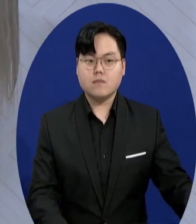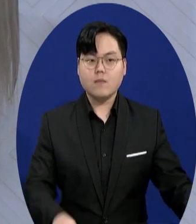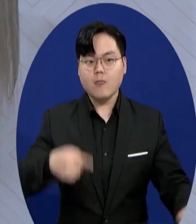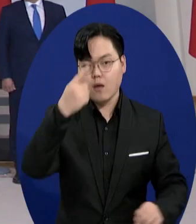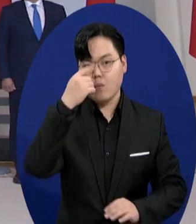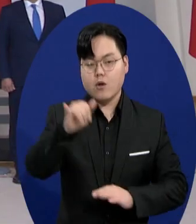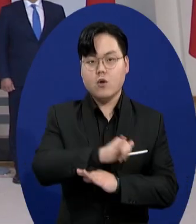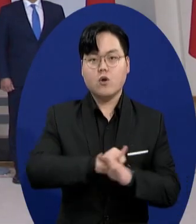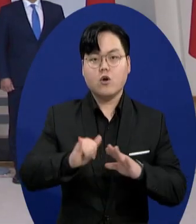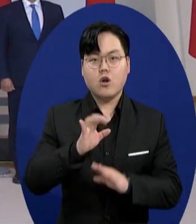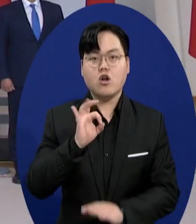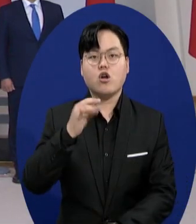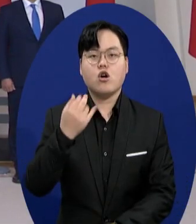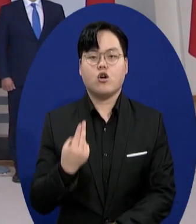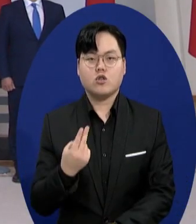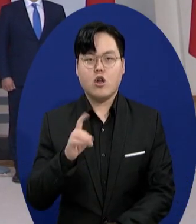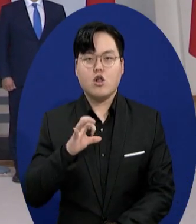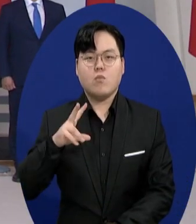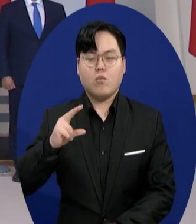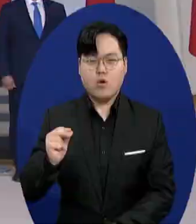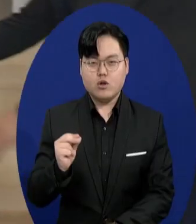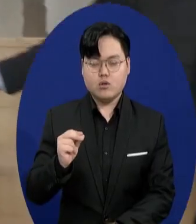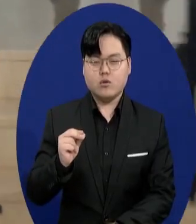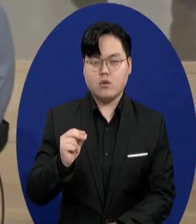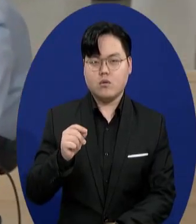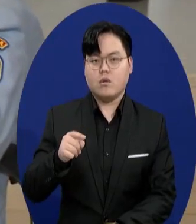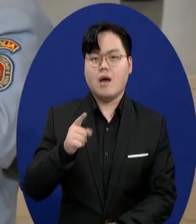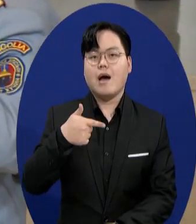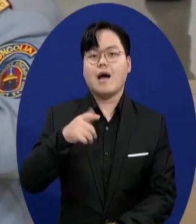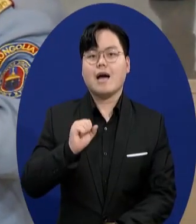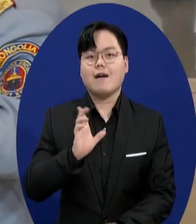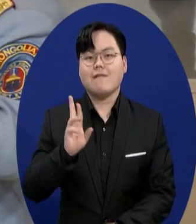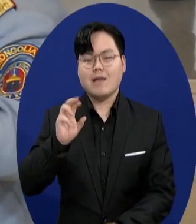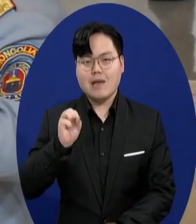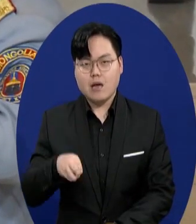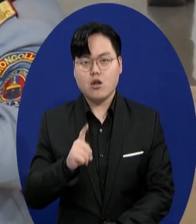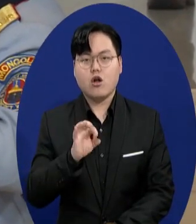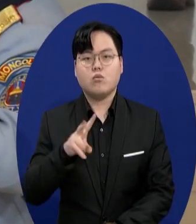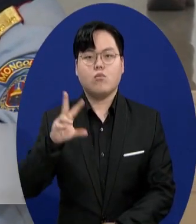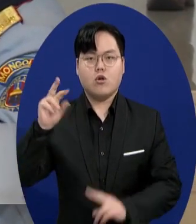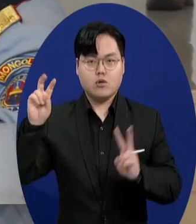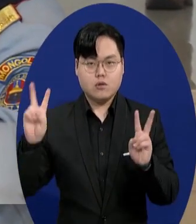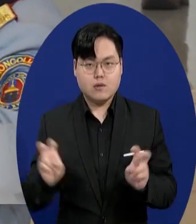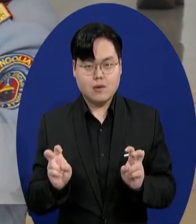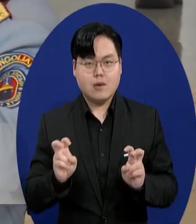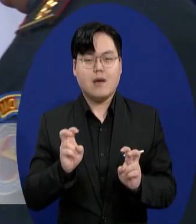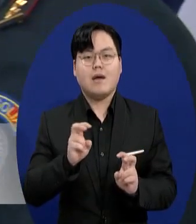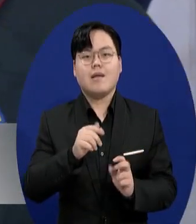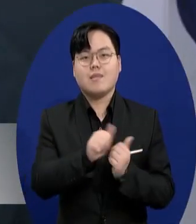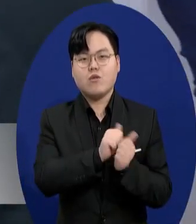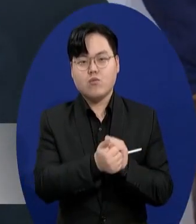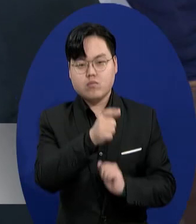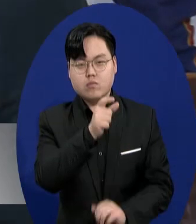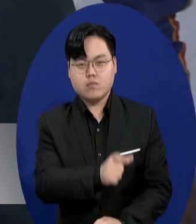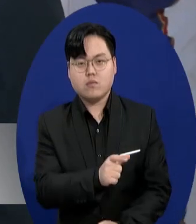Монгол улсын онц холбоочин бэлтгэлд хурандаа Төмрийн Баточрыг Гавьяд холбоочин цолоор, Гавьяд тамирчин цолоор хүндийн үргэлтийн